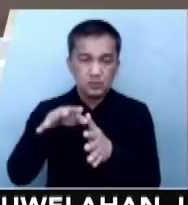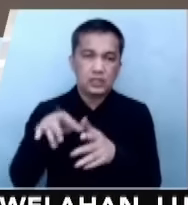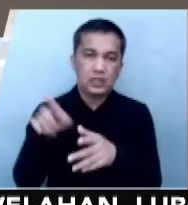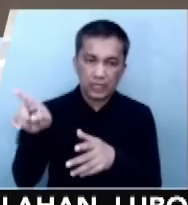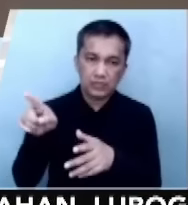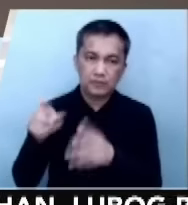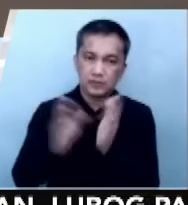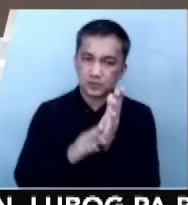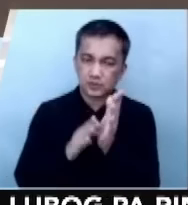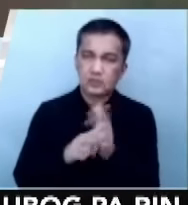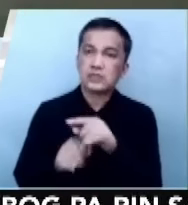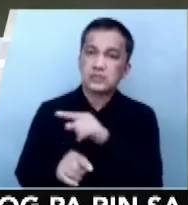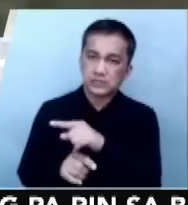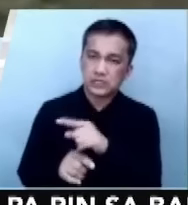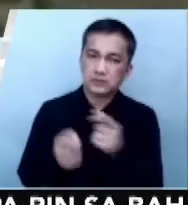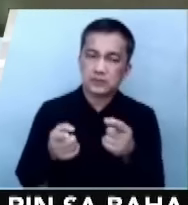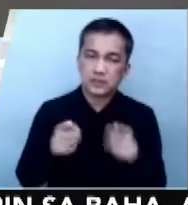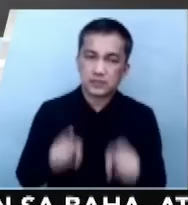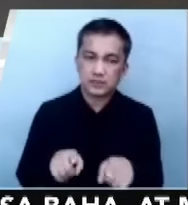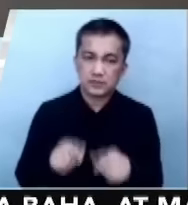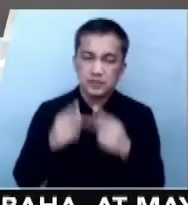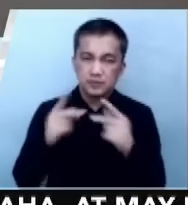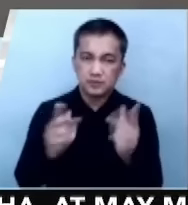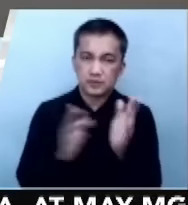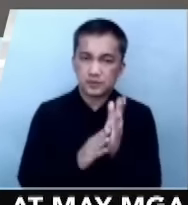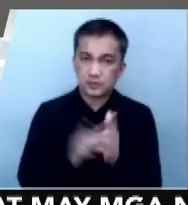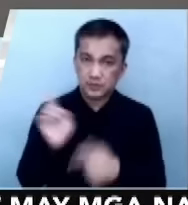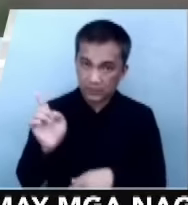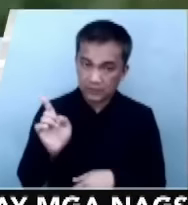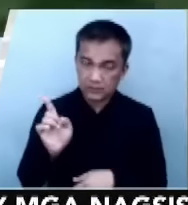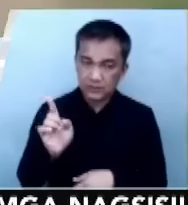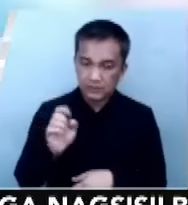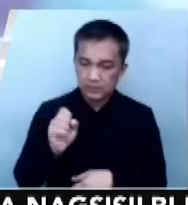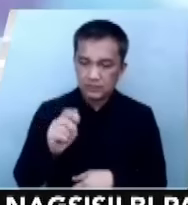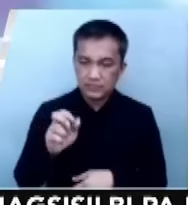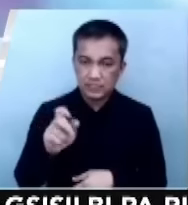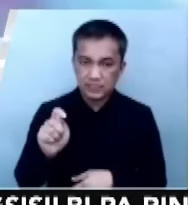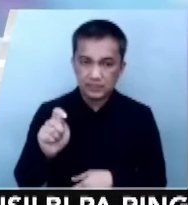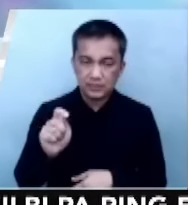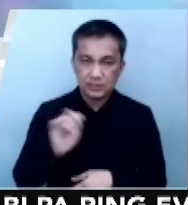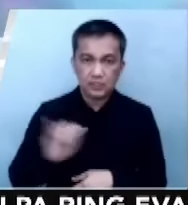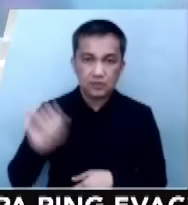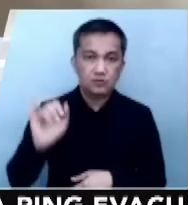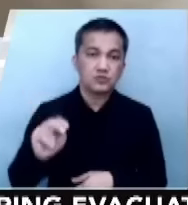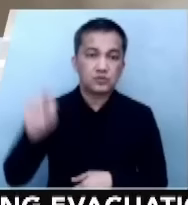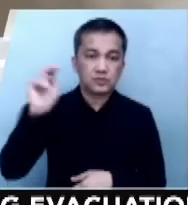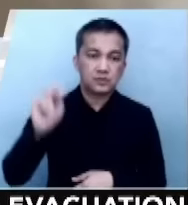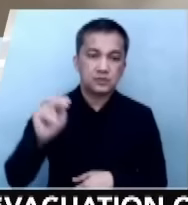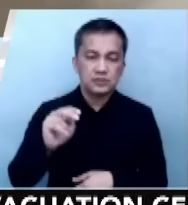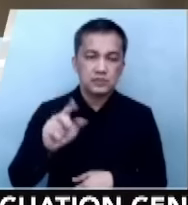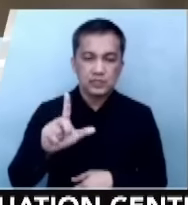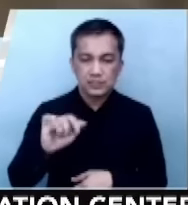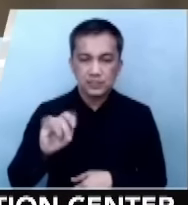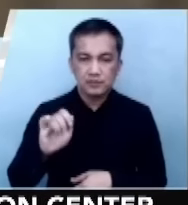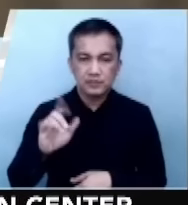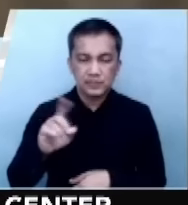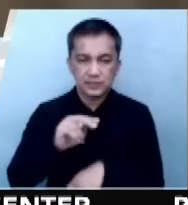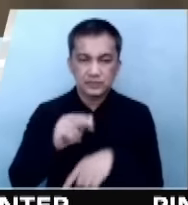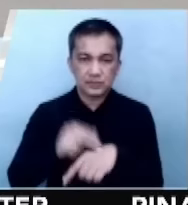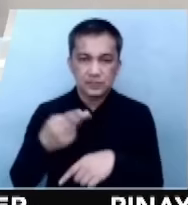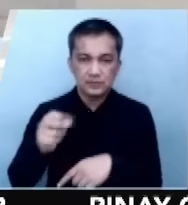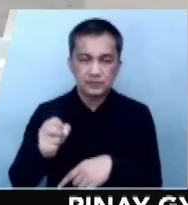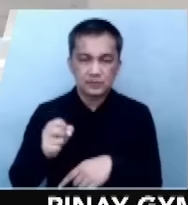ganyan ang naranasan sa public school na ito sa sarat Ilocos Norte Libertad National High School sa abulog